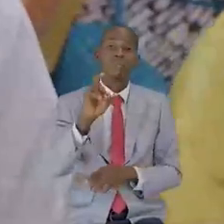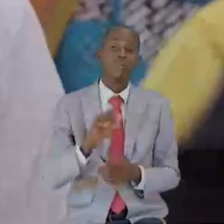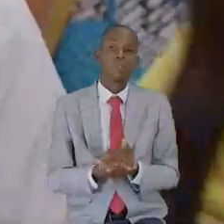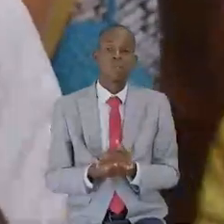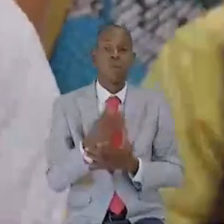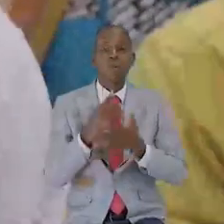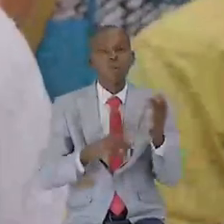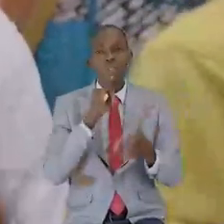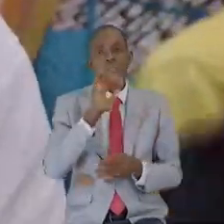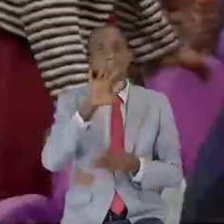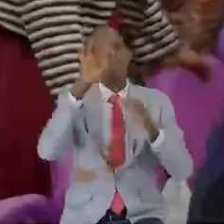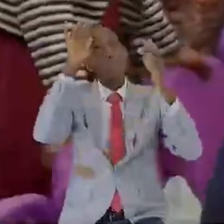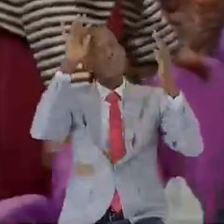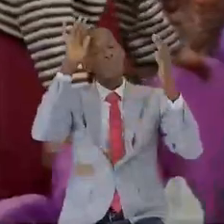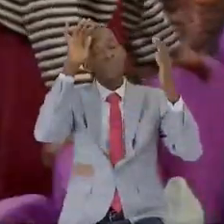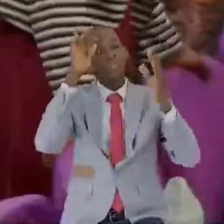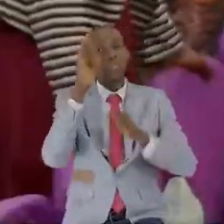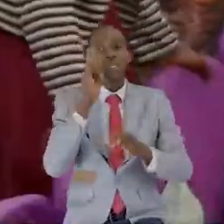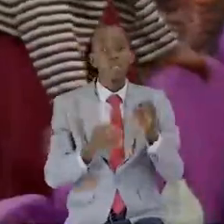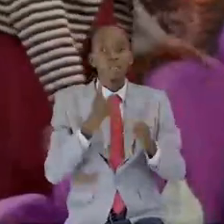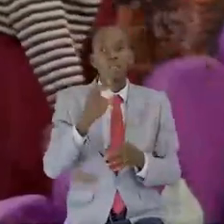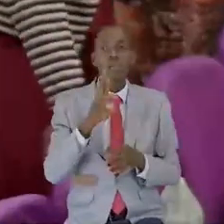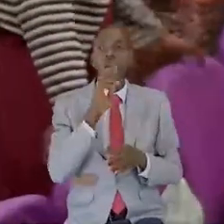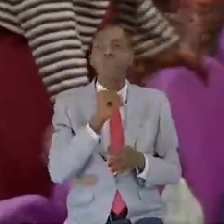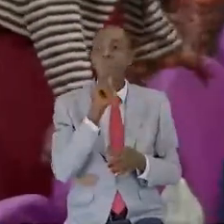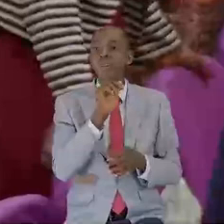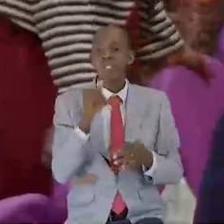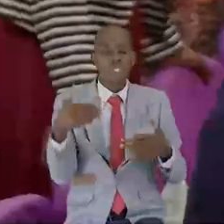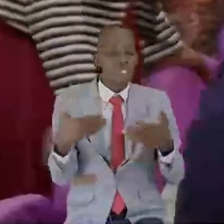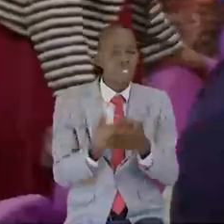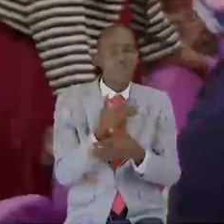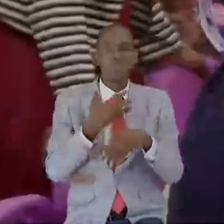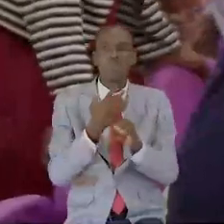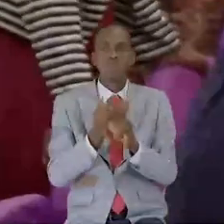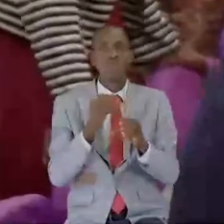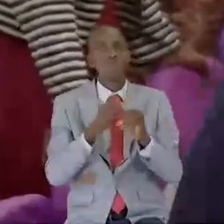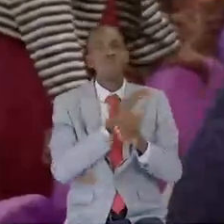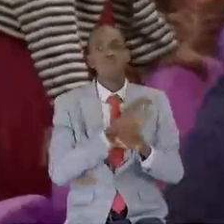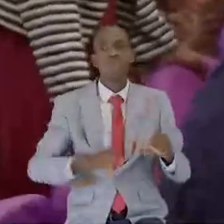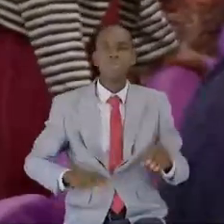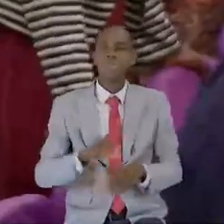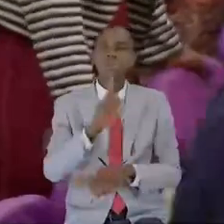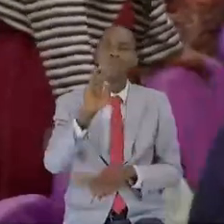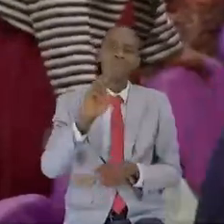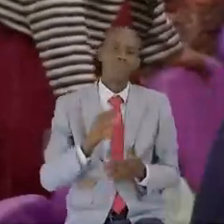Quelle est ton espérance? Si tu n'es pas une nouvelle créature en Christ,